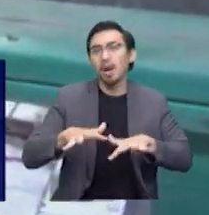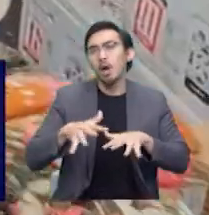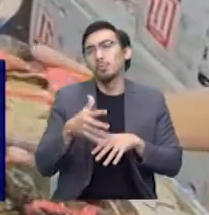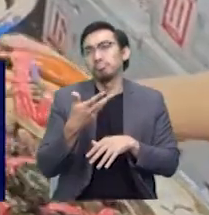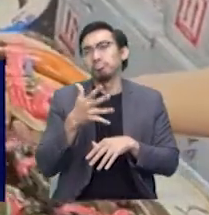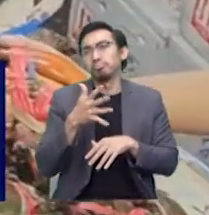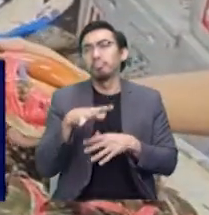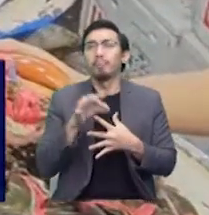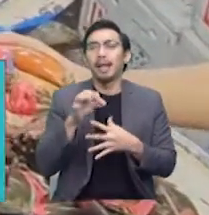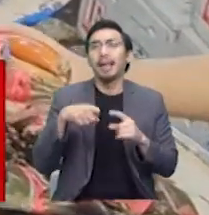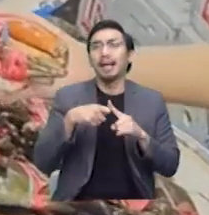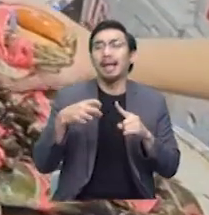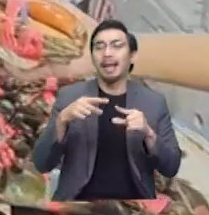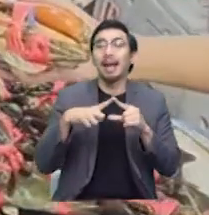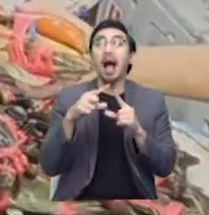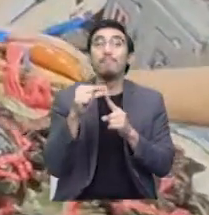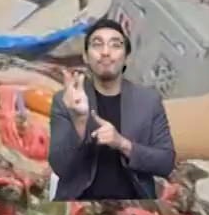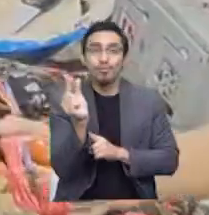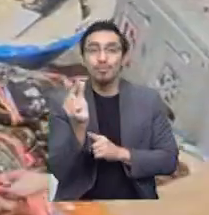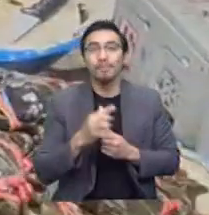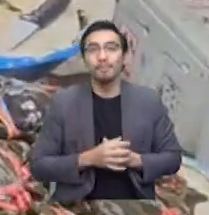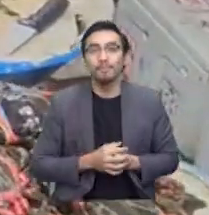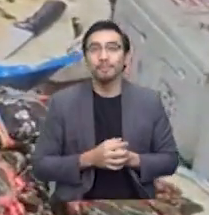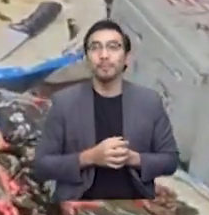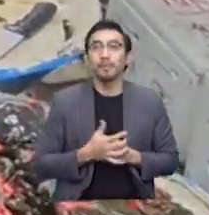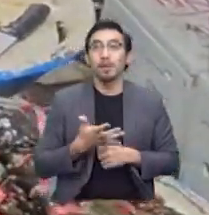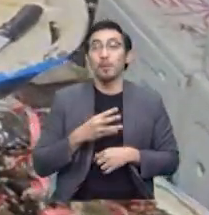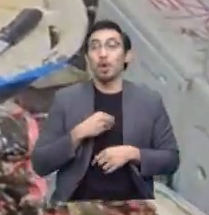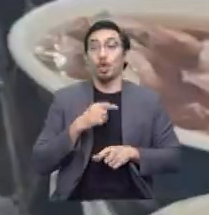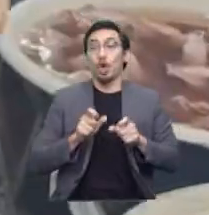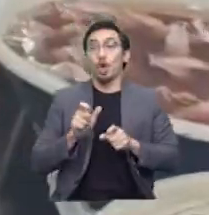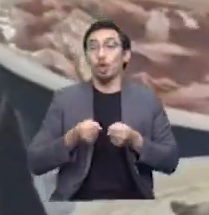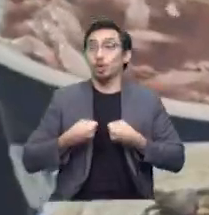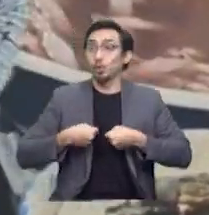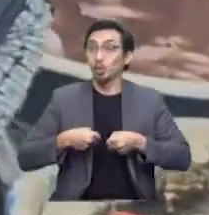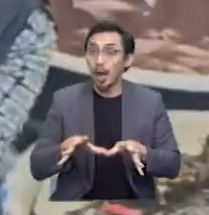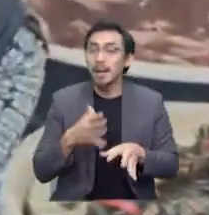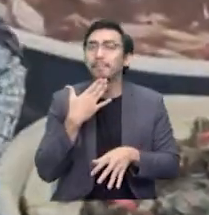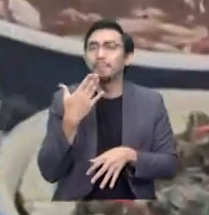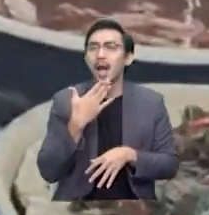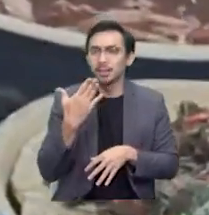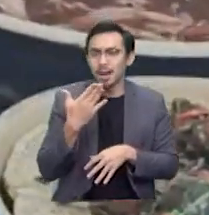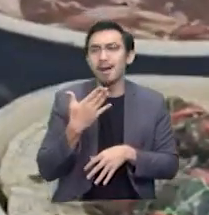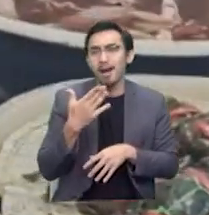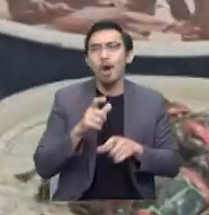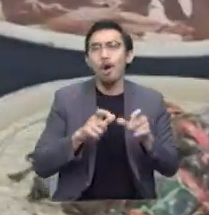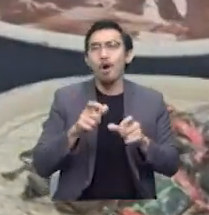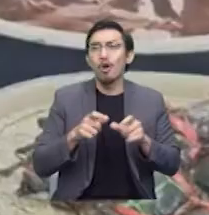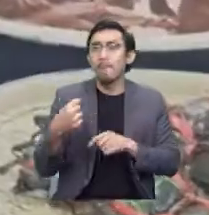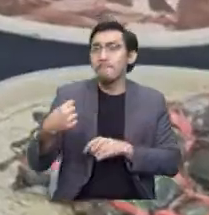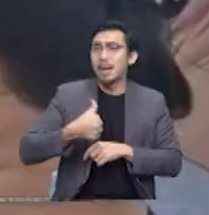itu. Menurut pedagang, ramainya pembeli berburu ikan akan terus berlangsung hingga Minggu malam